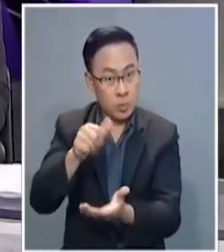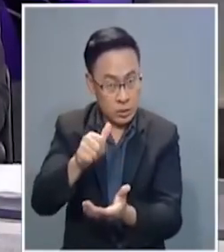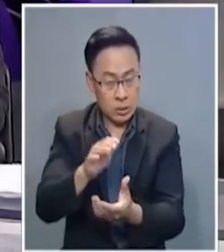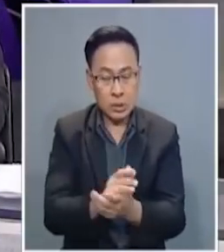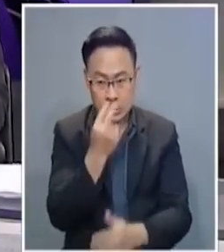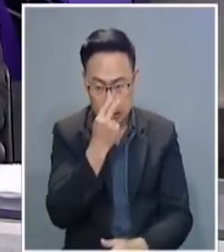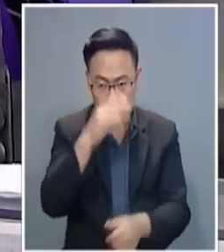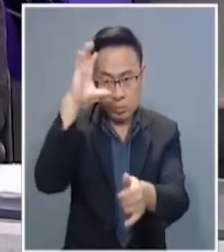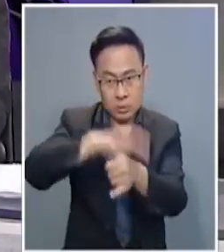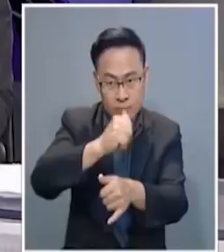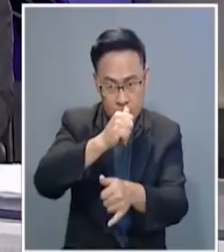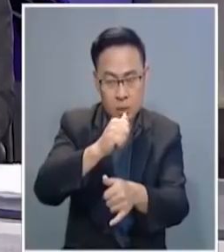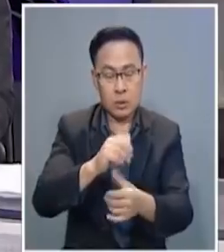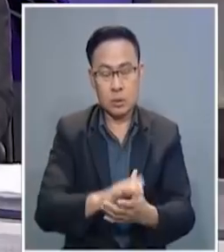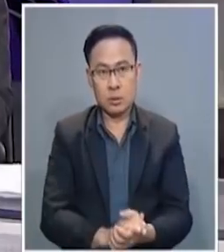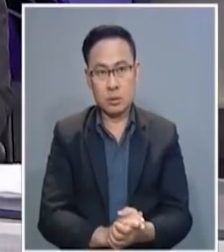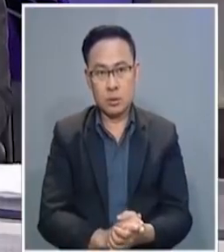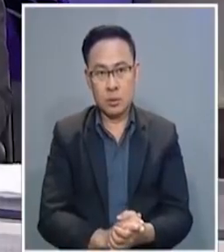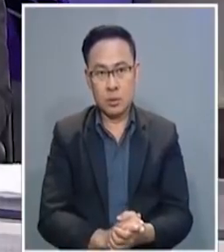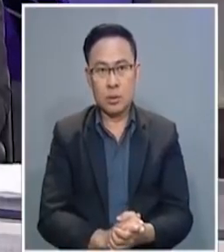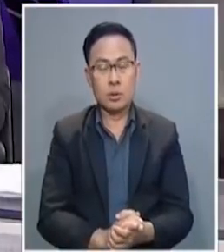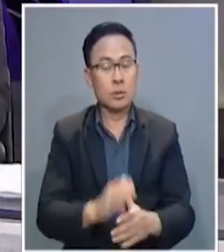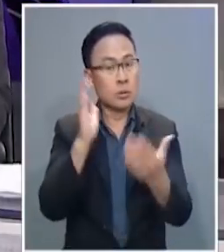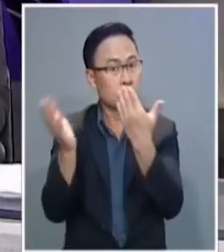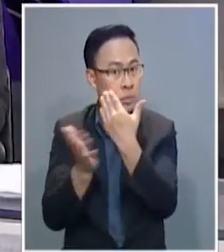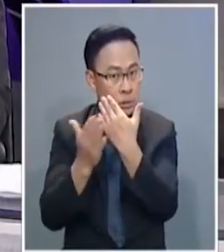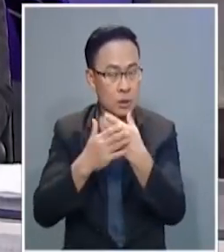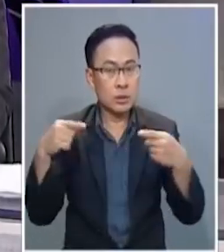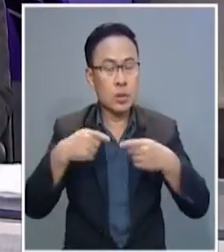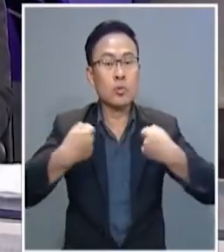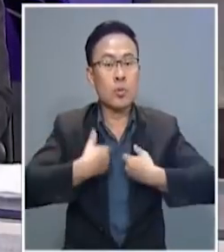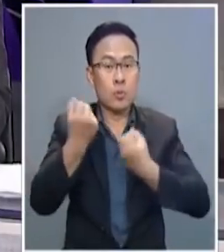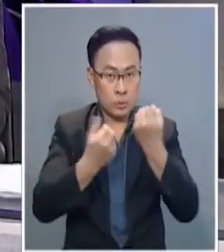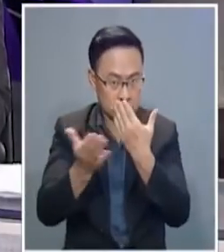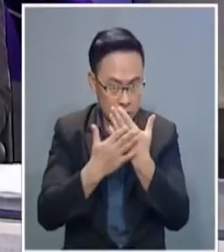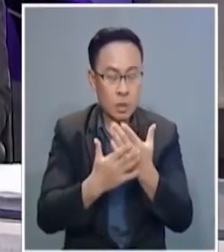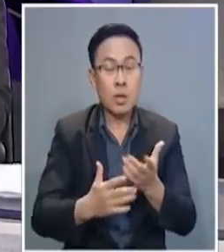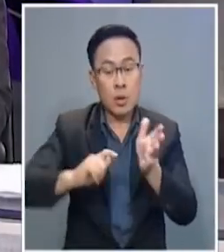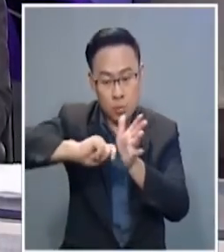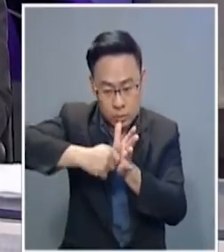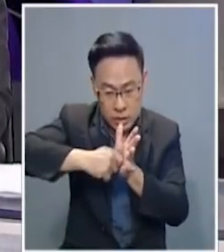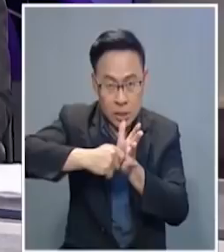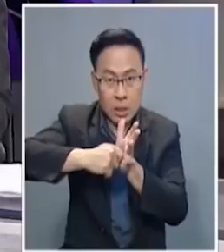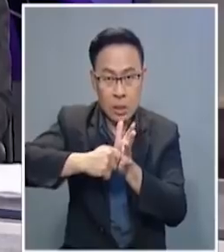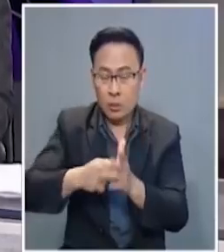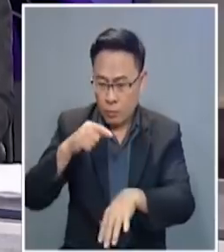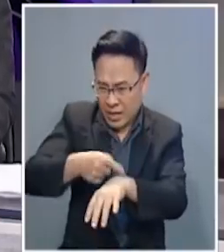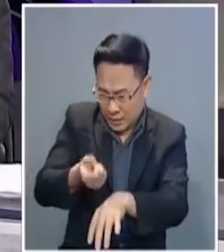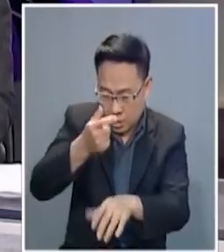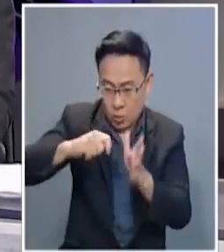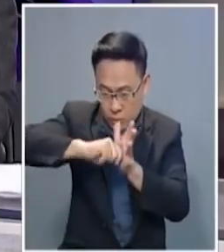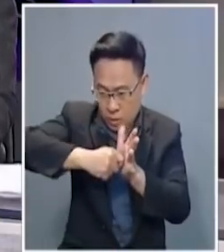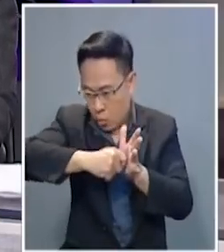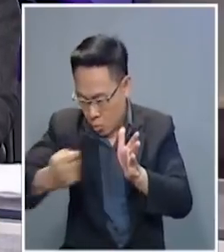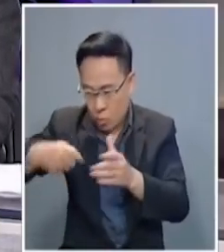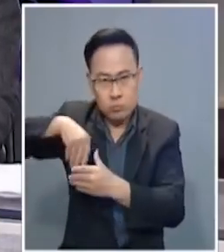ที่สามารถที่จะจับกุมตัวคนร้ายได้นะคะ ค ือก็เลยมีคำเตือนจากตัวคุณพ่อบอกว่าเป็นอุทาหรณ์เตือนเอาไว้เลยว่าถึงจะลงไปแป๊บเดียวก็ตามให้เอากุญ